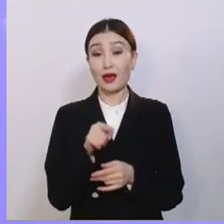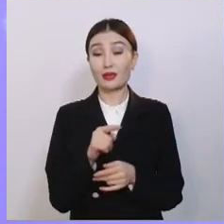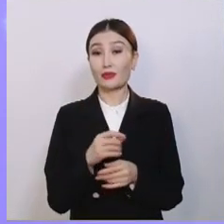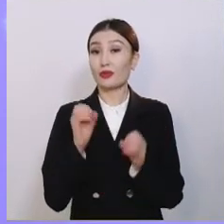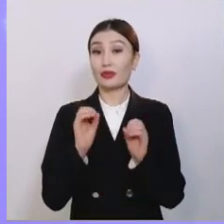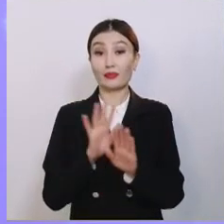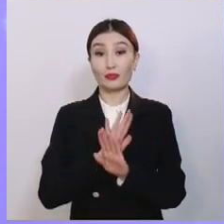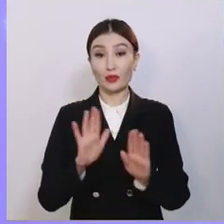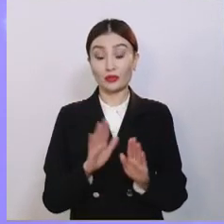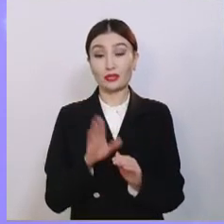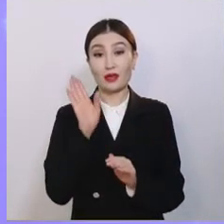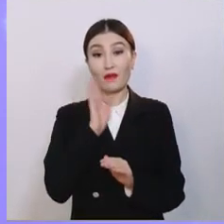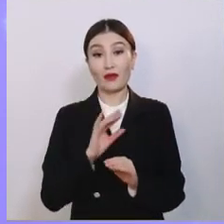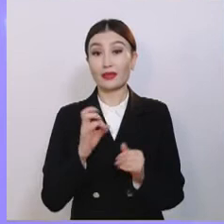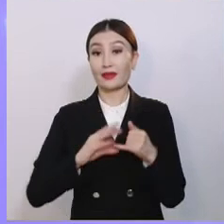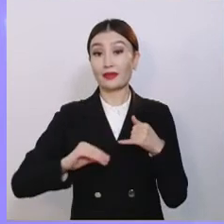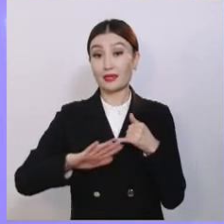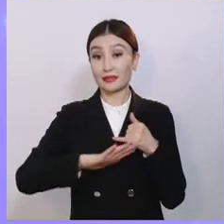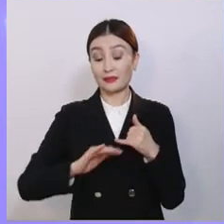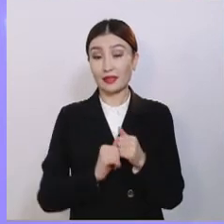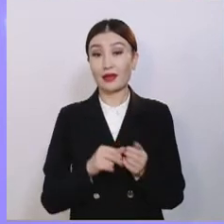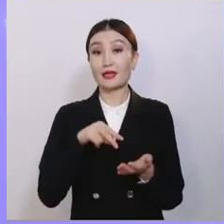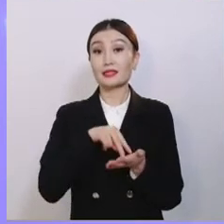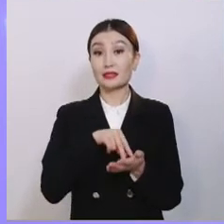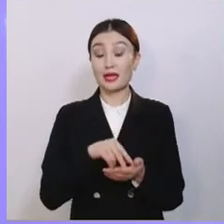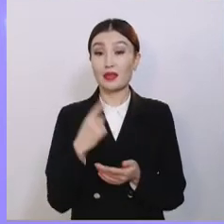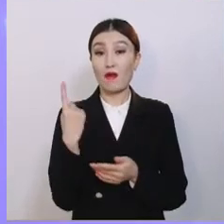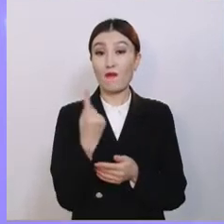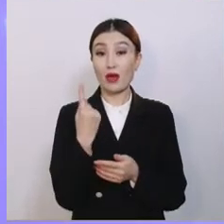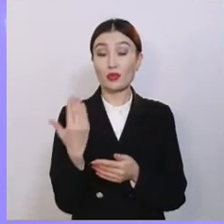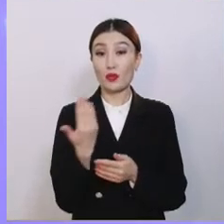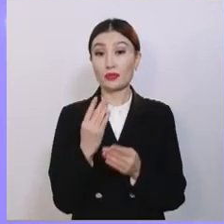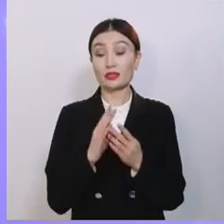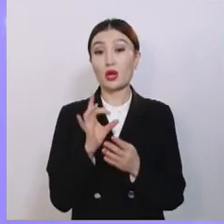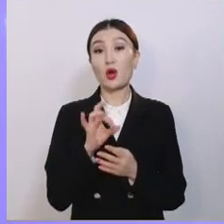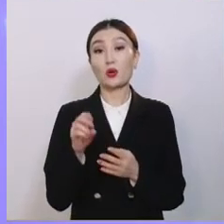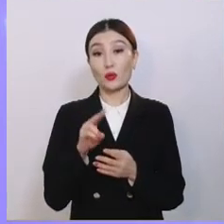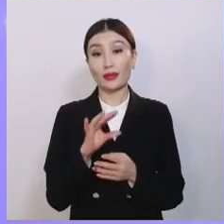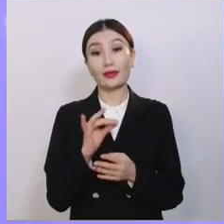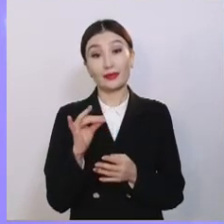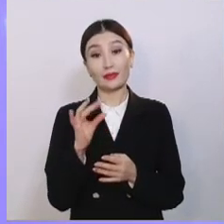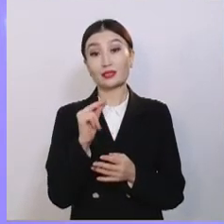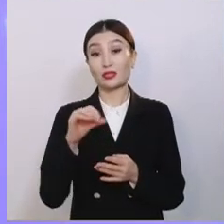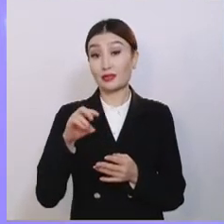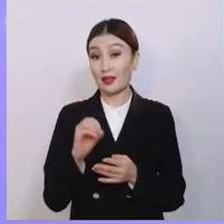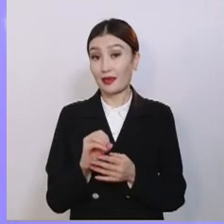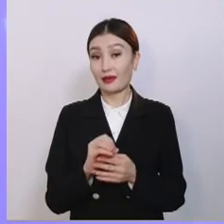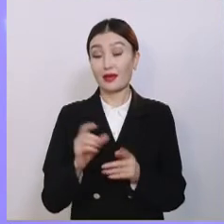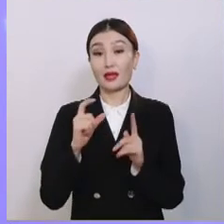не бросит в воде и на земле. Стоит в одном с ним и роде, и числе.